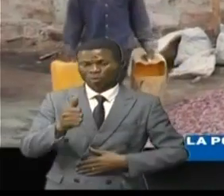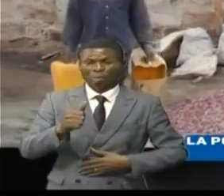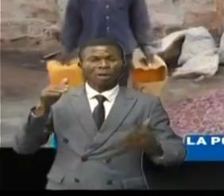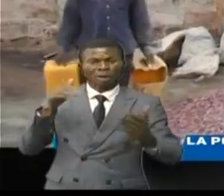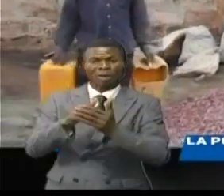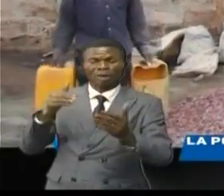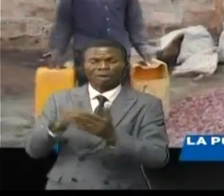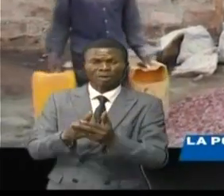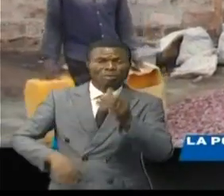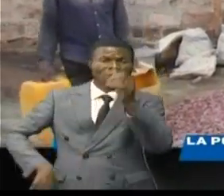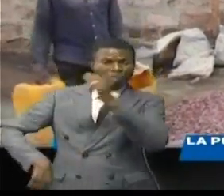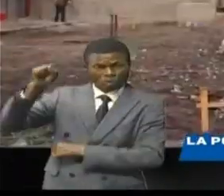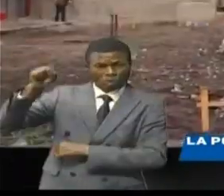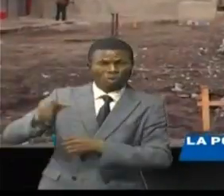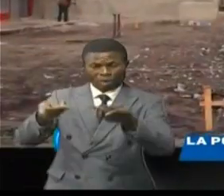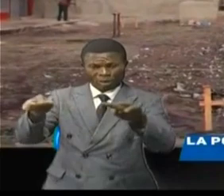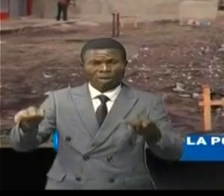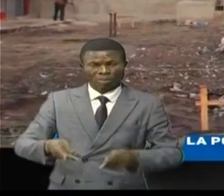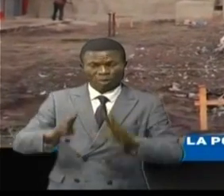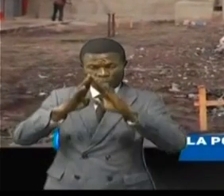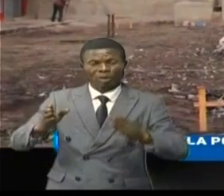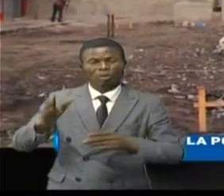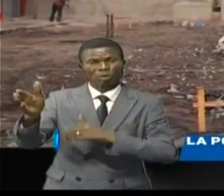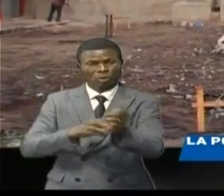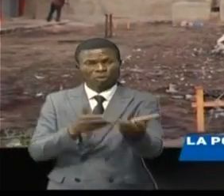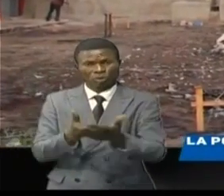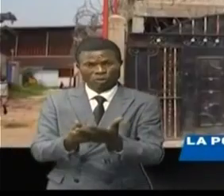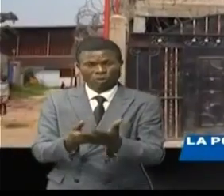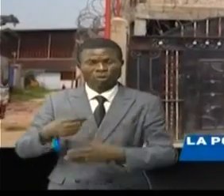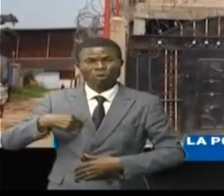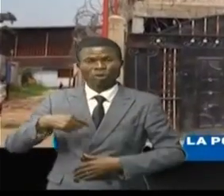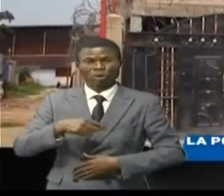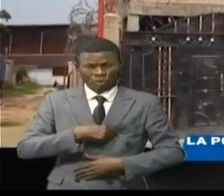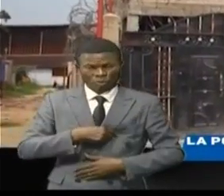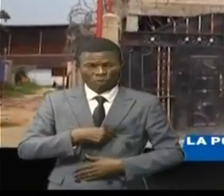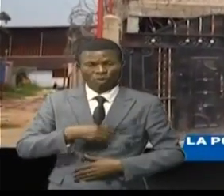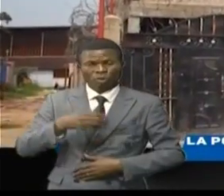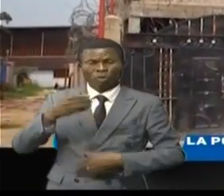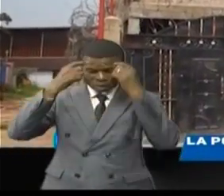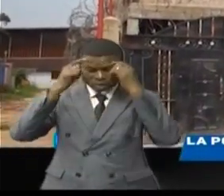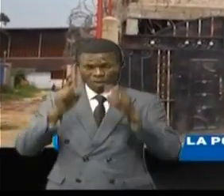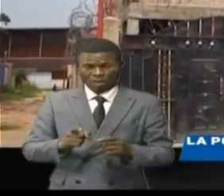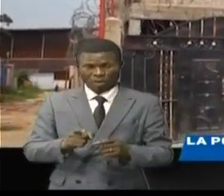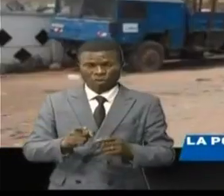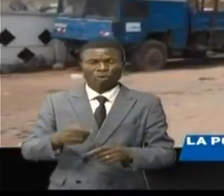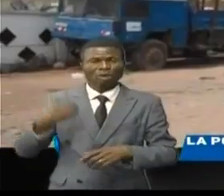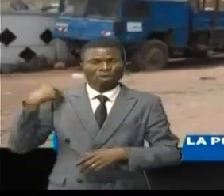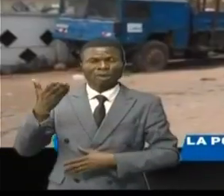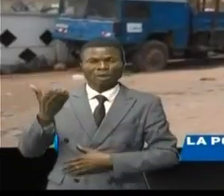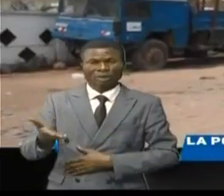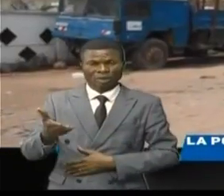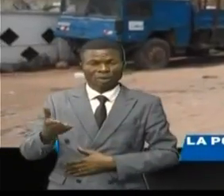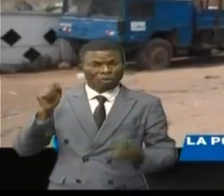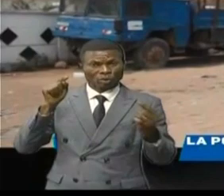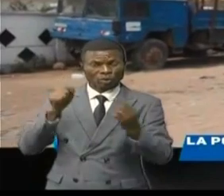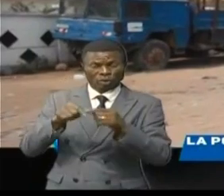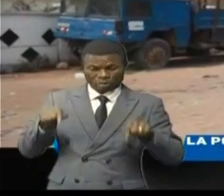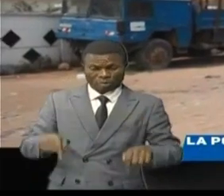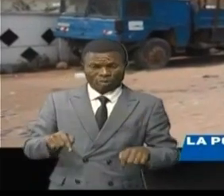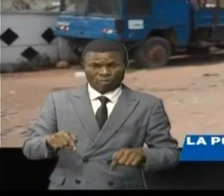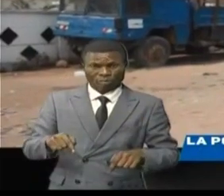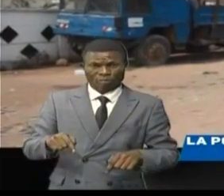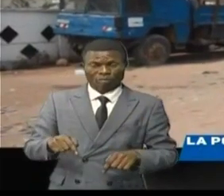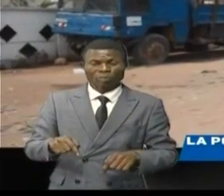de déguerpissement dont ils sont victimes. Nous sommes en possession de toutes les décisions judiciaires. Jusqu'à ce jour, nous sommes même